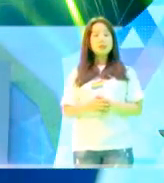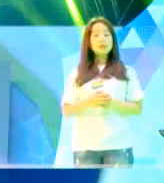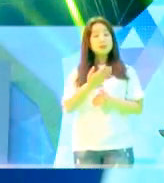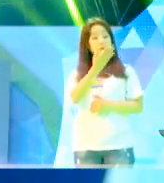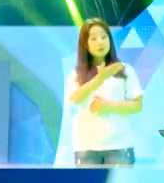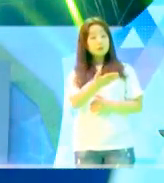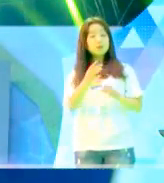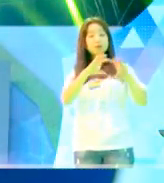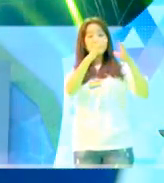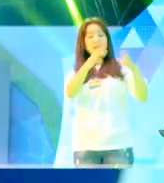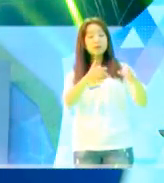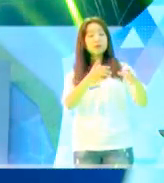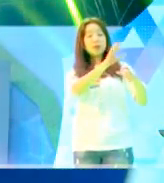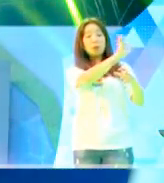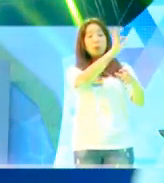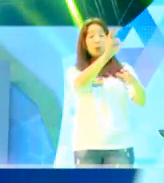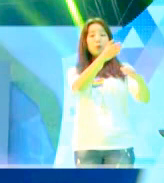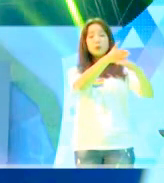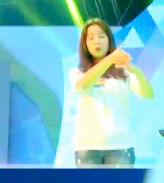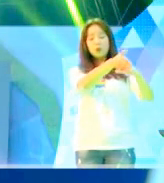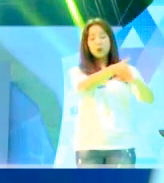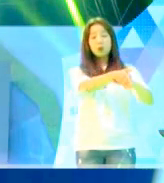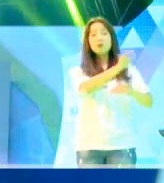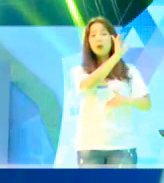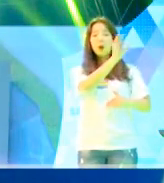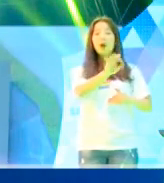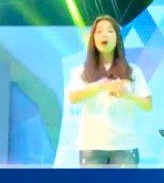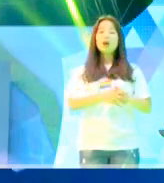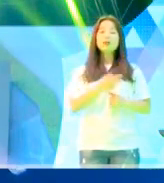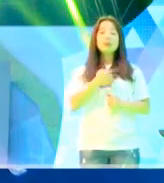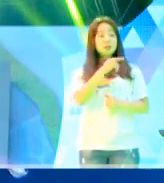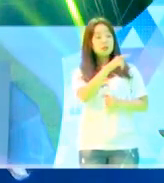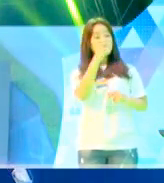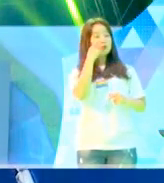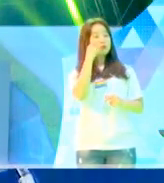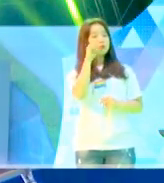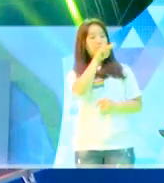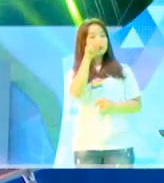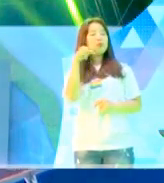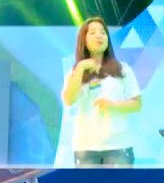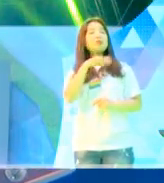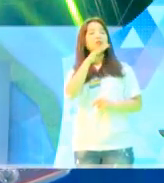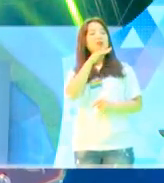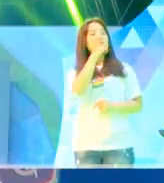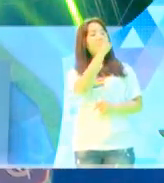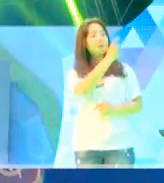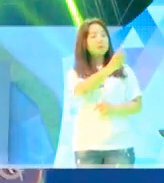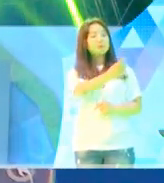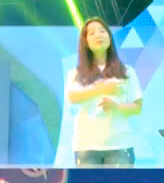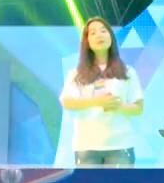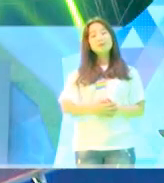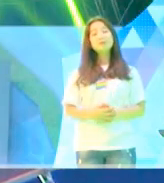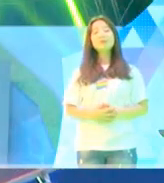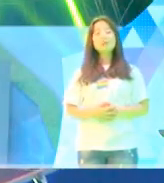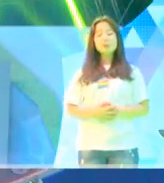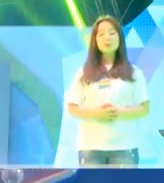네가 세상을 천천히 보는 난 그 눈빛이 정말 멋있어.